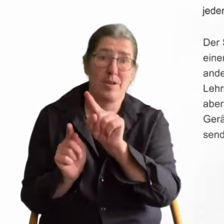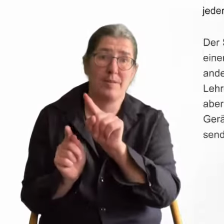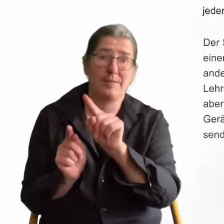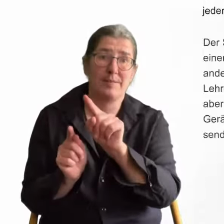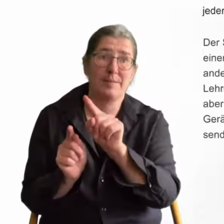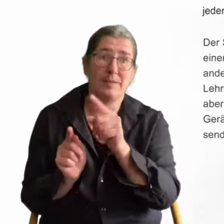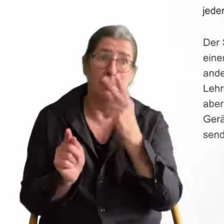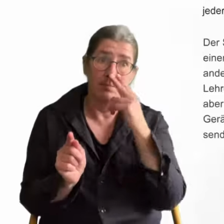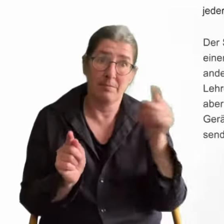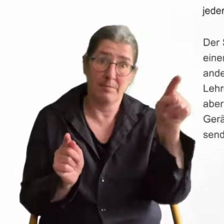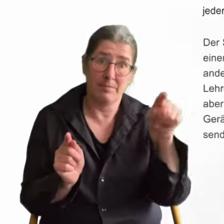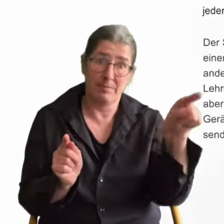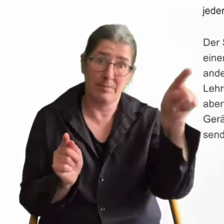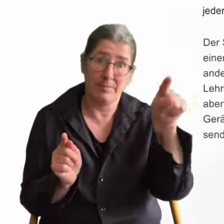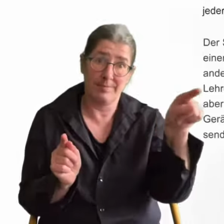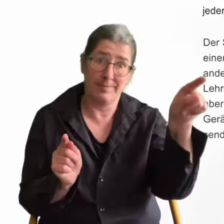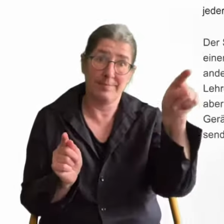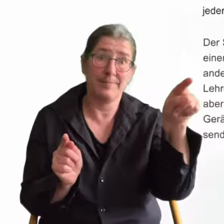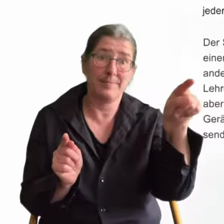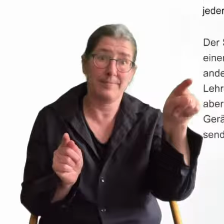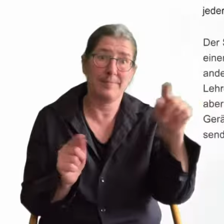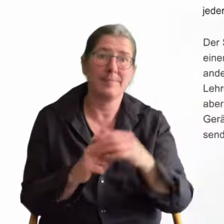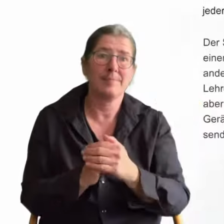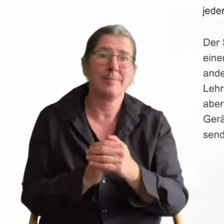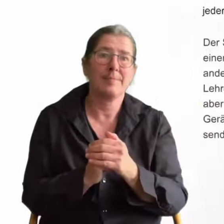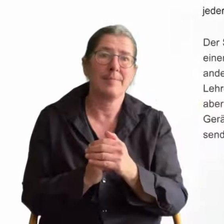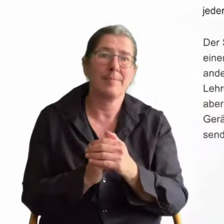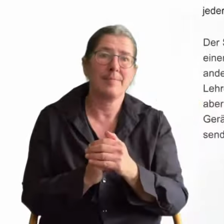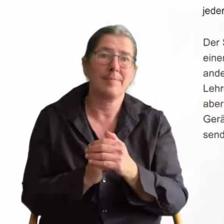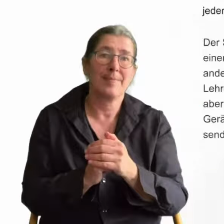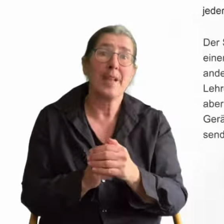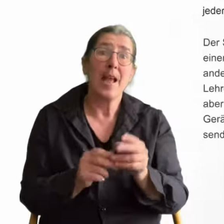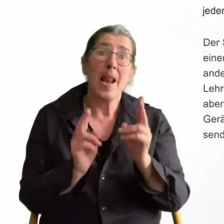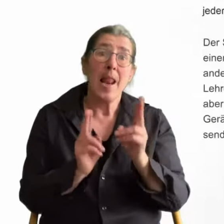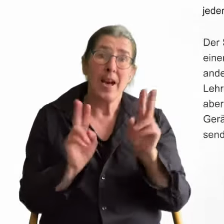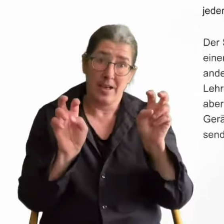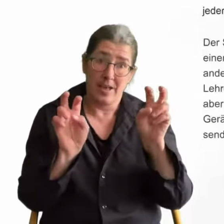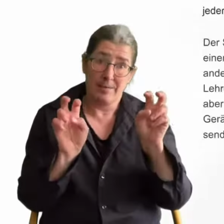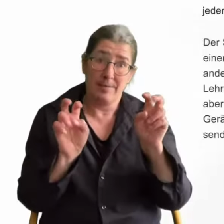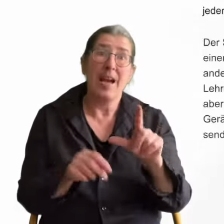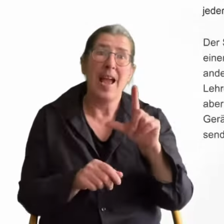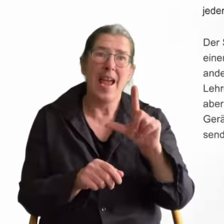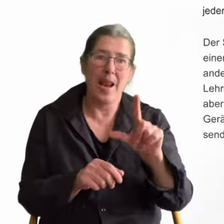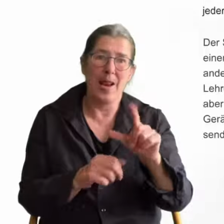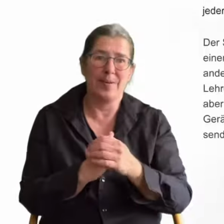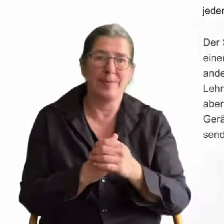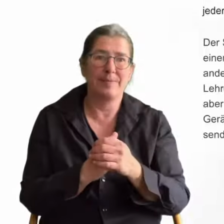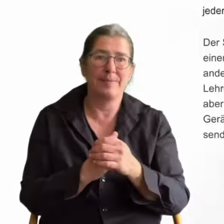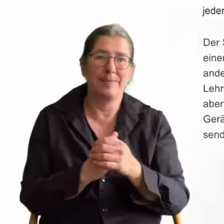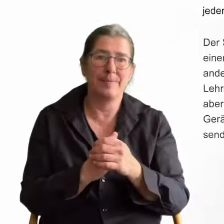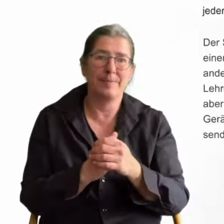v10 seht ihr hier ein lehrer der